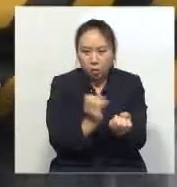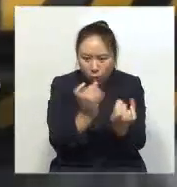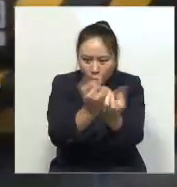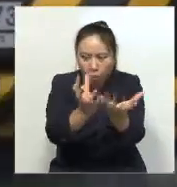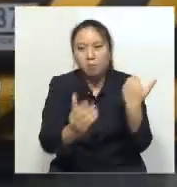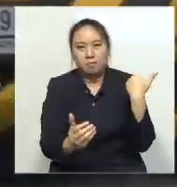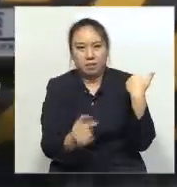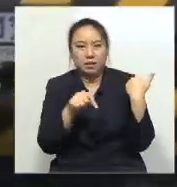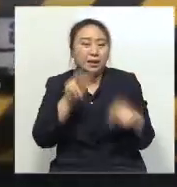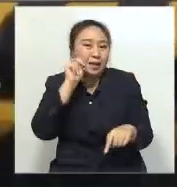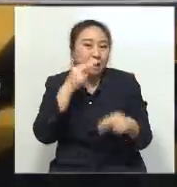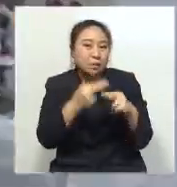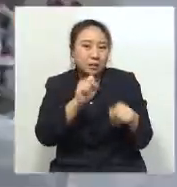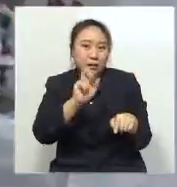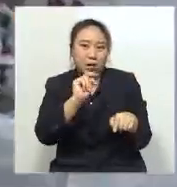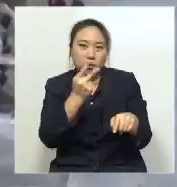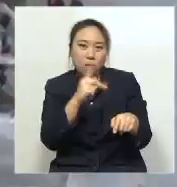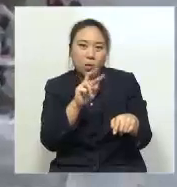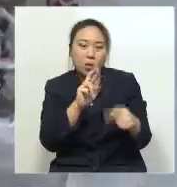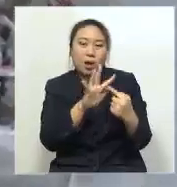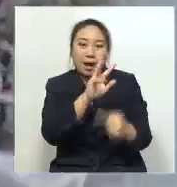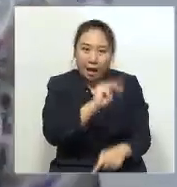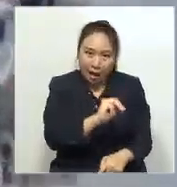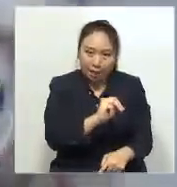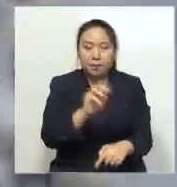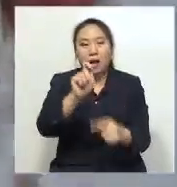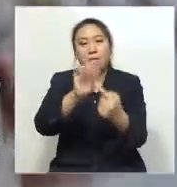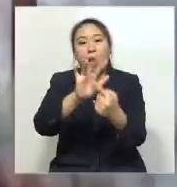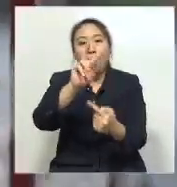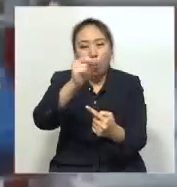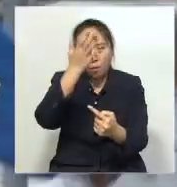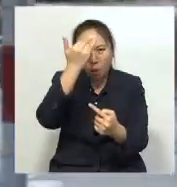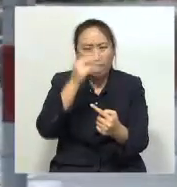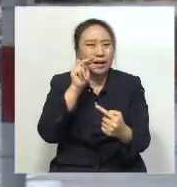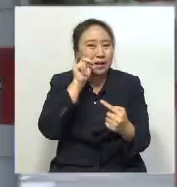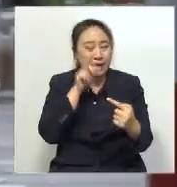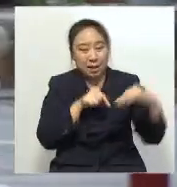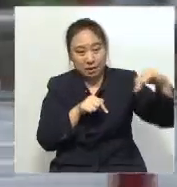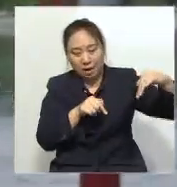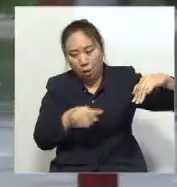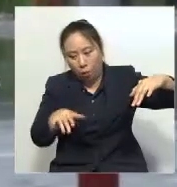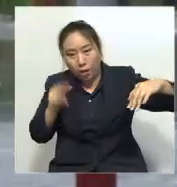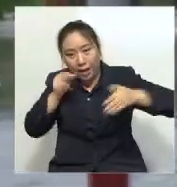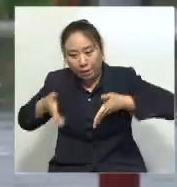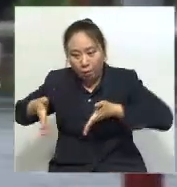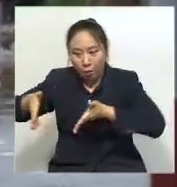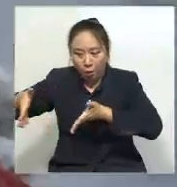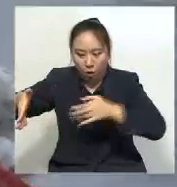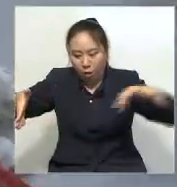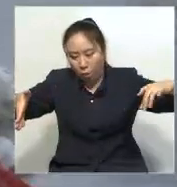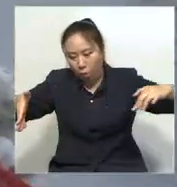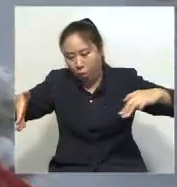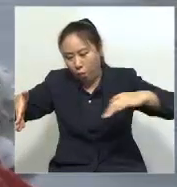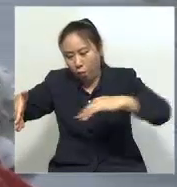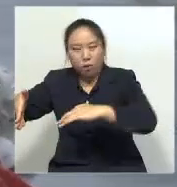งครามลำน้ำอูนที่ไม่สามารถลงสู่แม่น้ำโขงได้ที่อำเภอท่าอุเทนจังหวัดนครพนมค่ะท